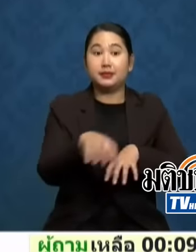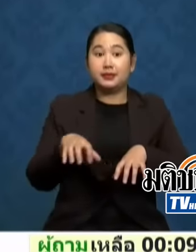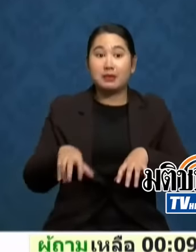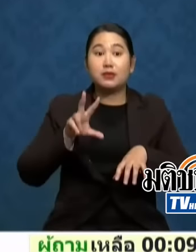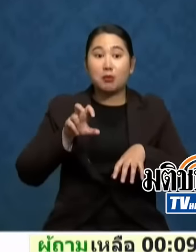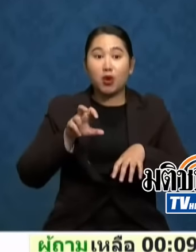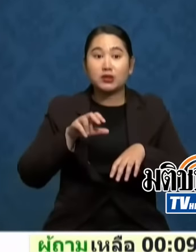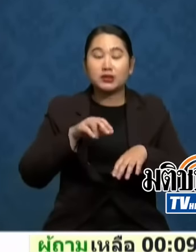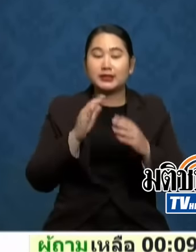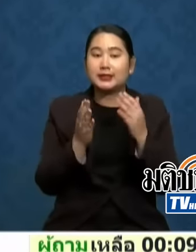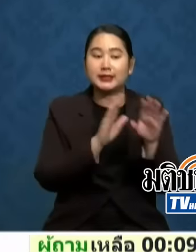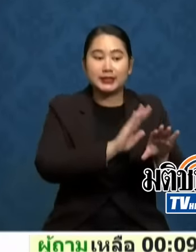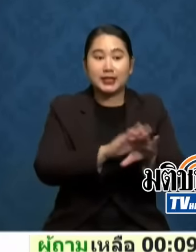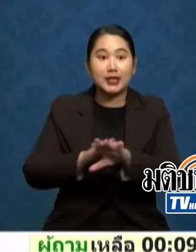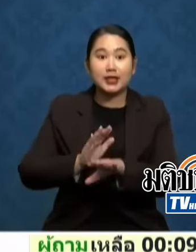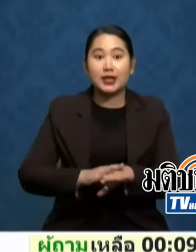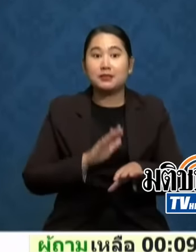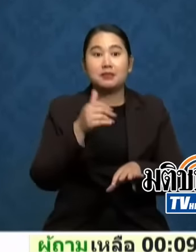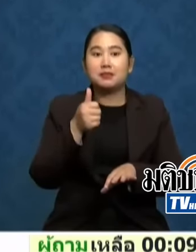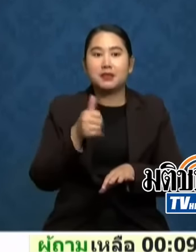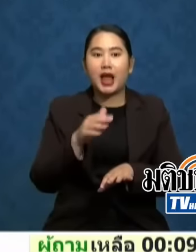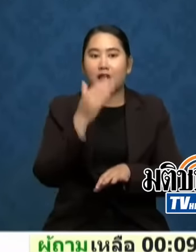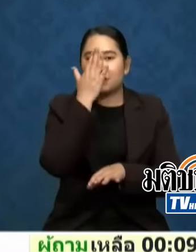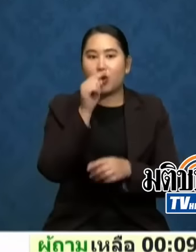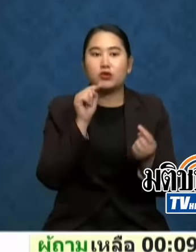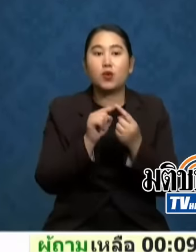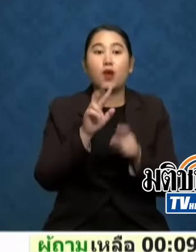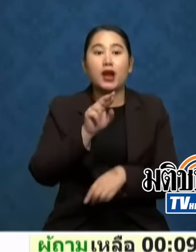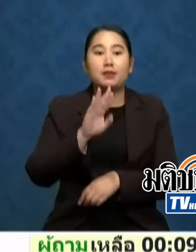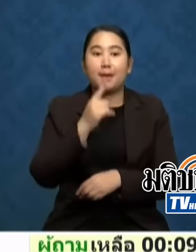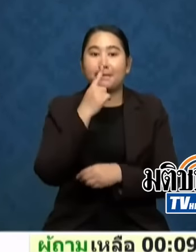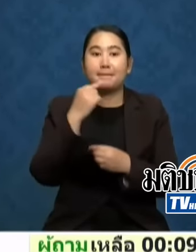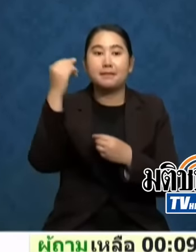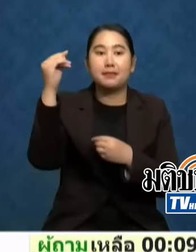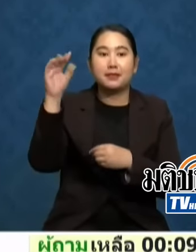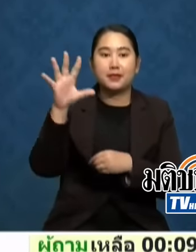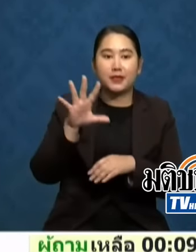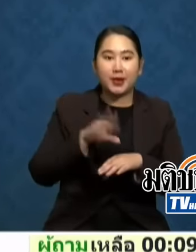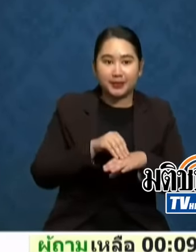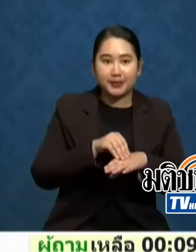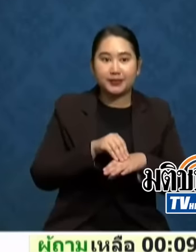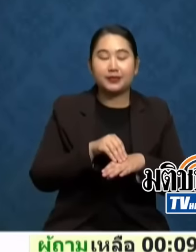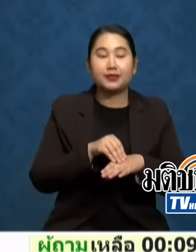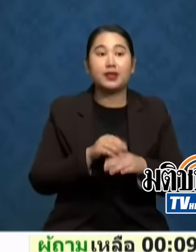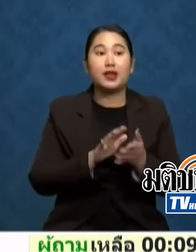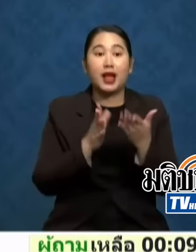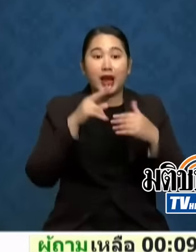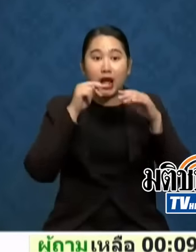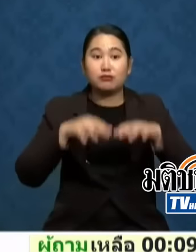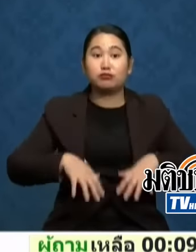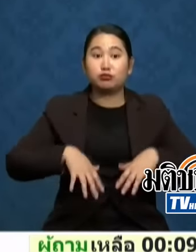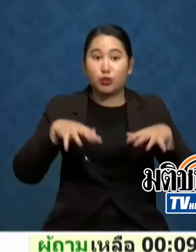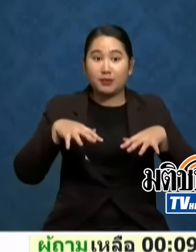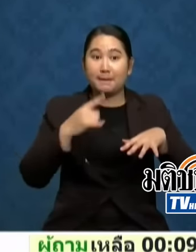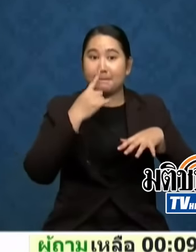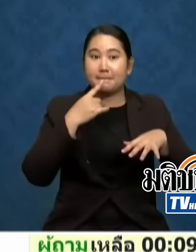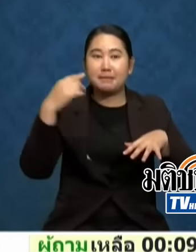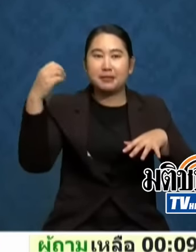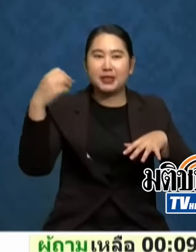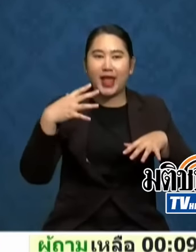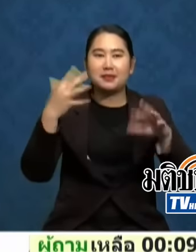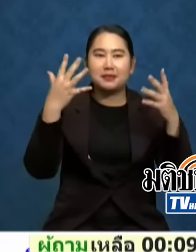าชนไม่ได้เพราะว่ามันใช้ระบบโซลาร์เซลล์ต้องใช้พลังงานแสงอาทิตย์แล้วในช่วงที่น้ำท่วมเนี่ยมันมักจะเกิดฝน